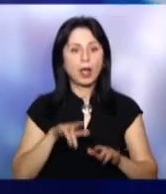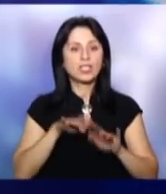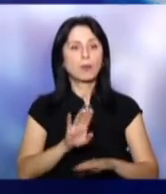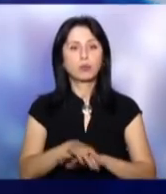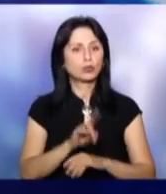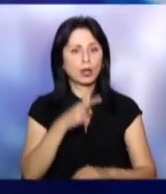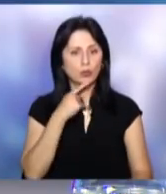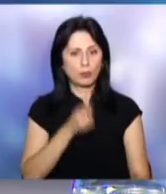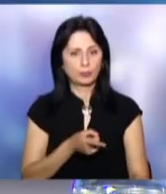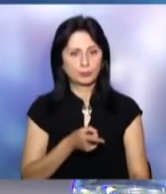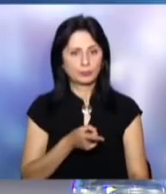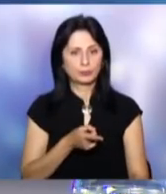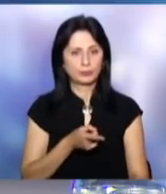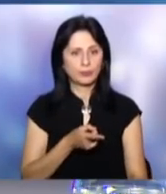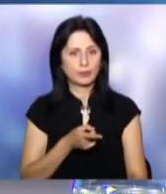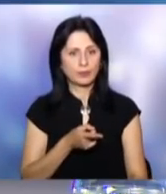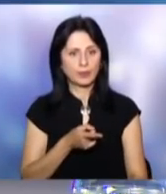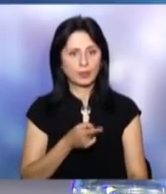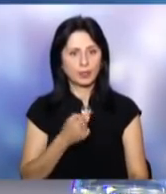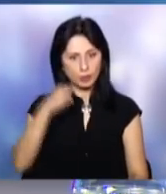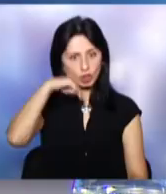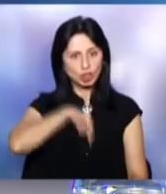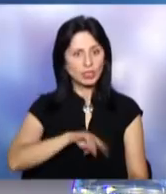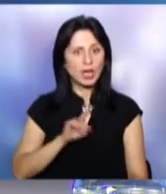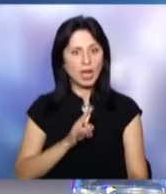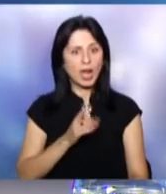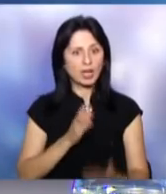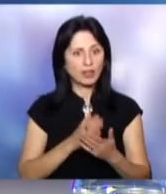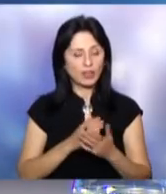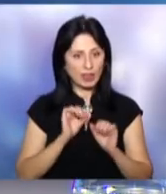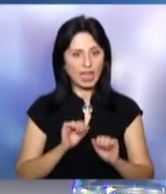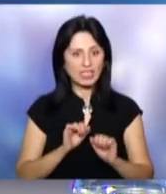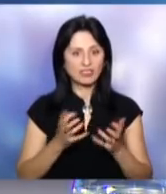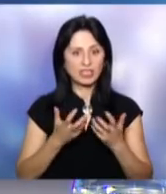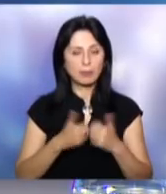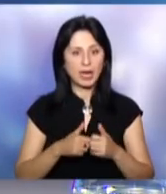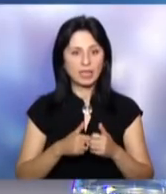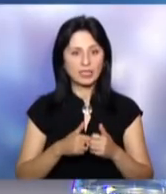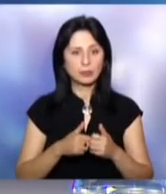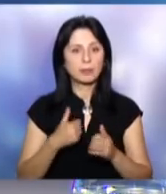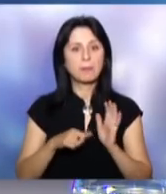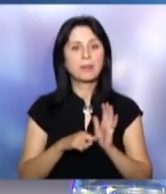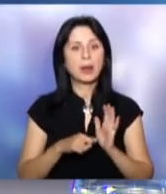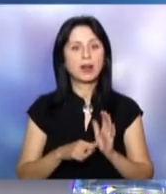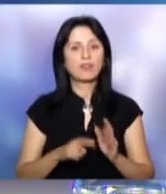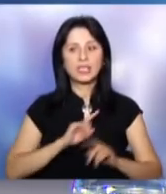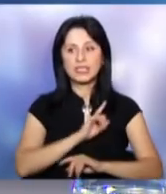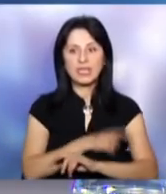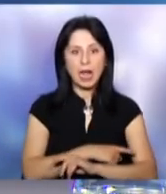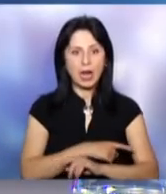ინსტრუმენტი, გარკვეულწილად ევოლუციურად ჩამოყალიბებული დაცვითი მექანიზმი, რომელიც მეხმარება